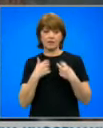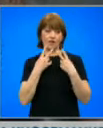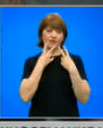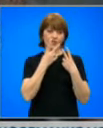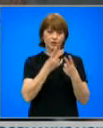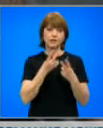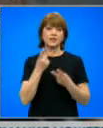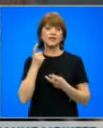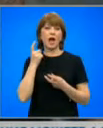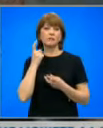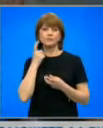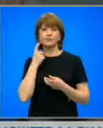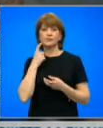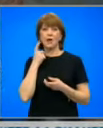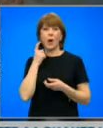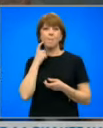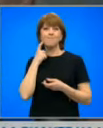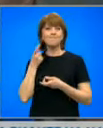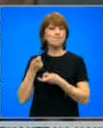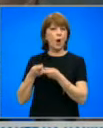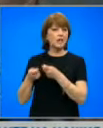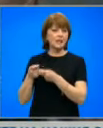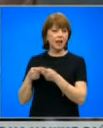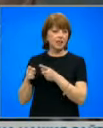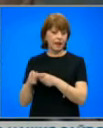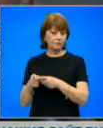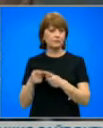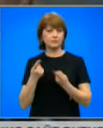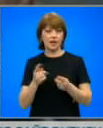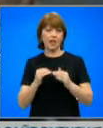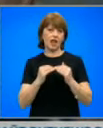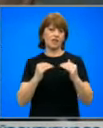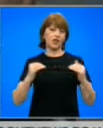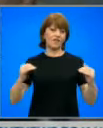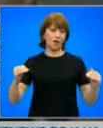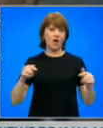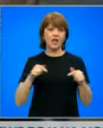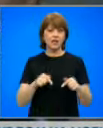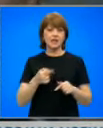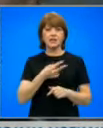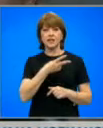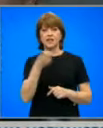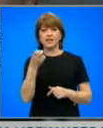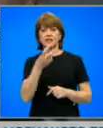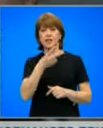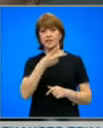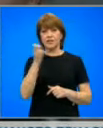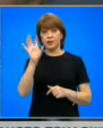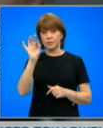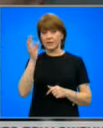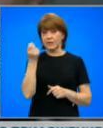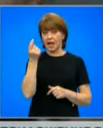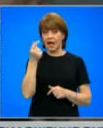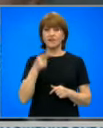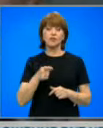че борсите постигат съвсем различни нива. Електроенергията днес е около 200-250 лева, което е съвсем различно